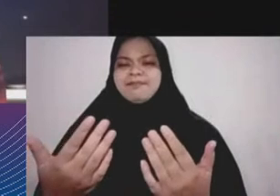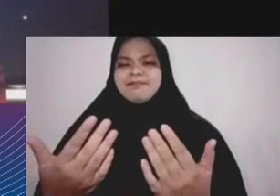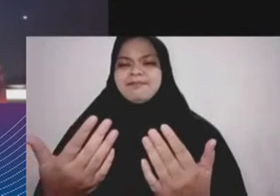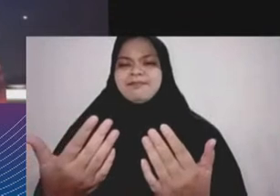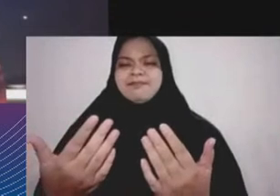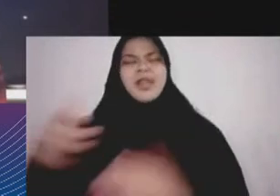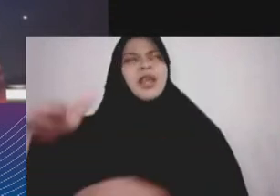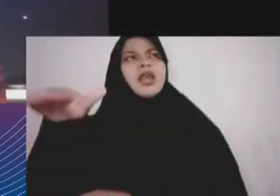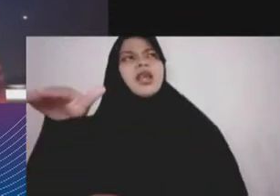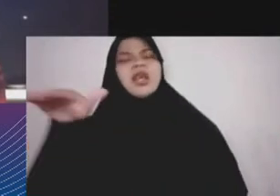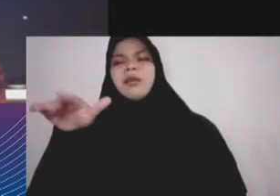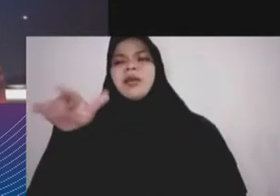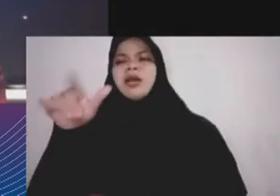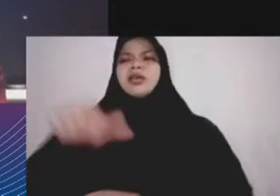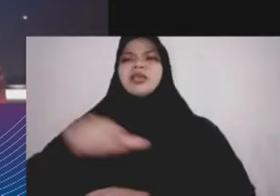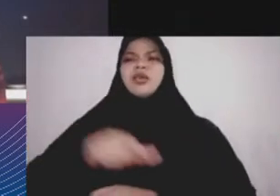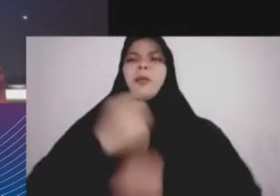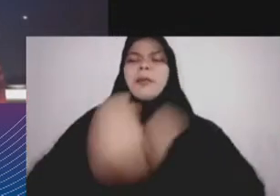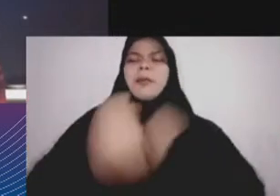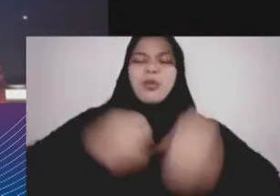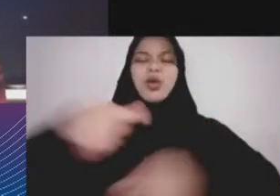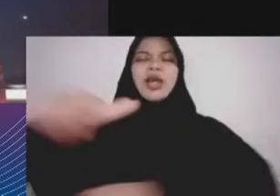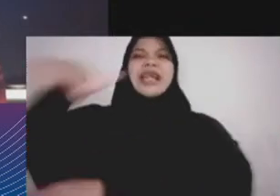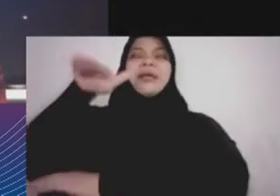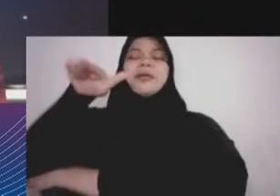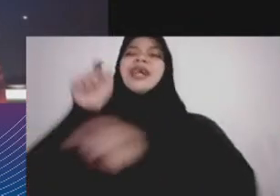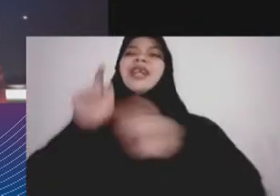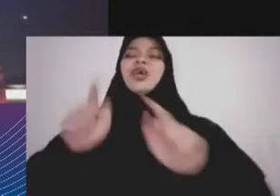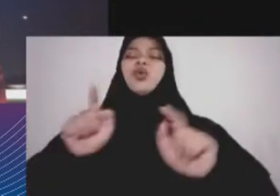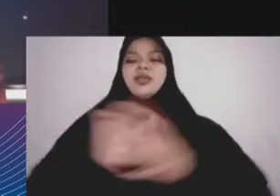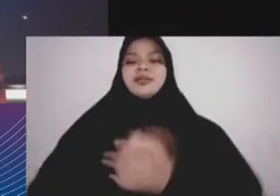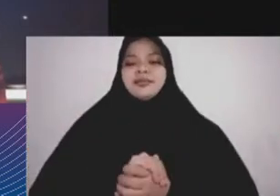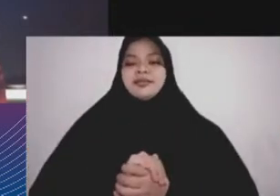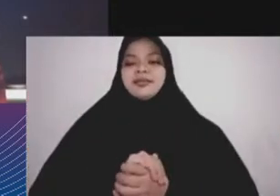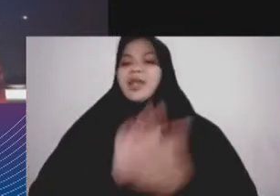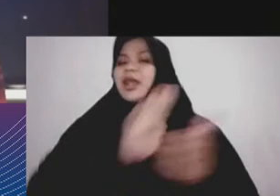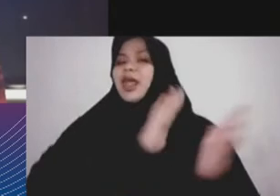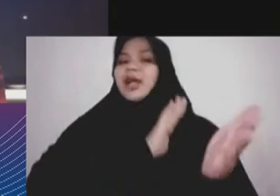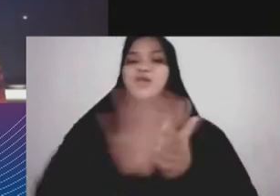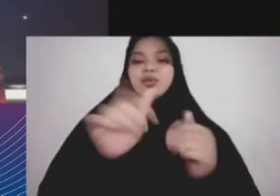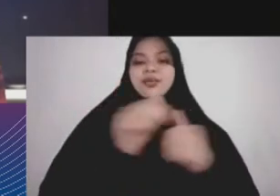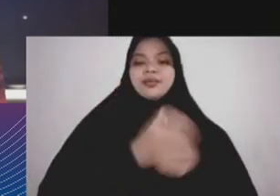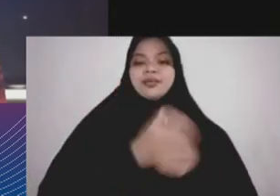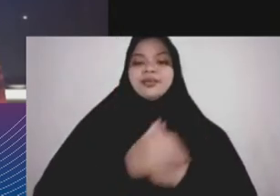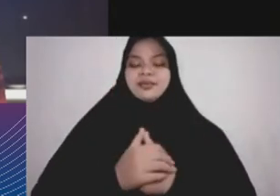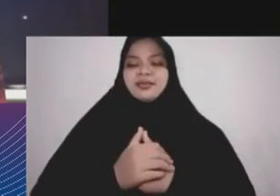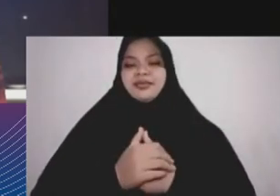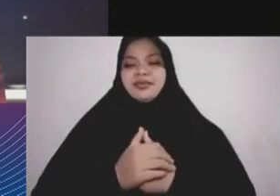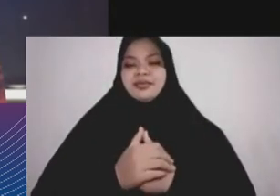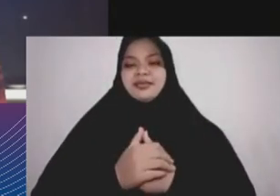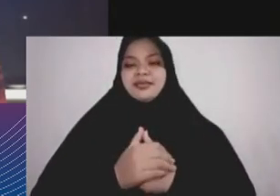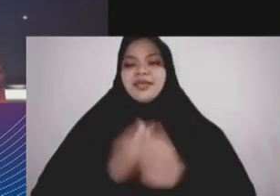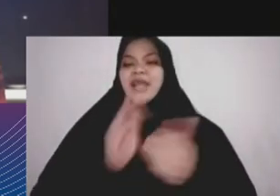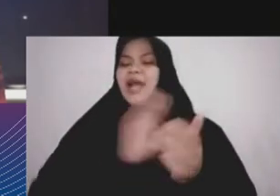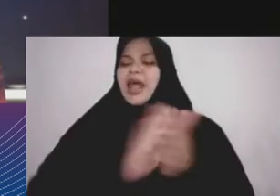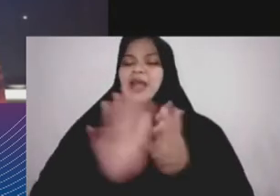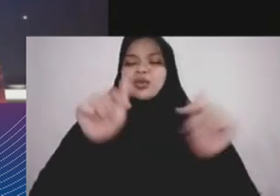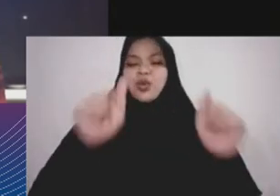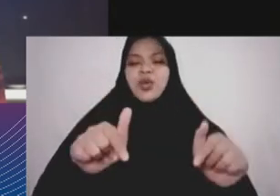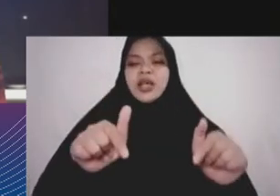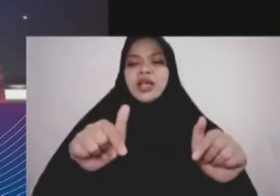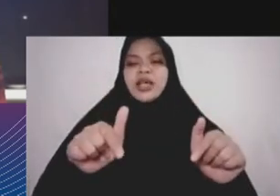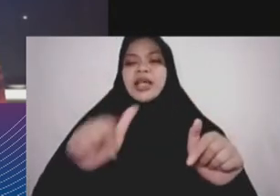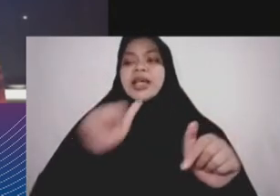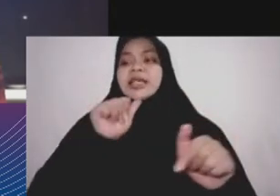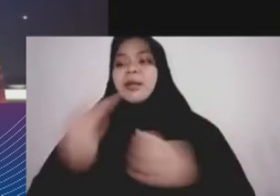criminal perbuatan kriminalnya, jadi delik langsung, ya, langsung, it's directly who is doing